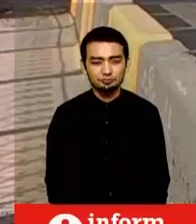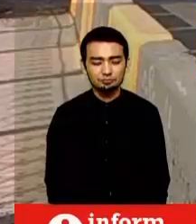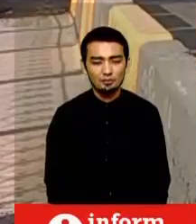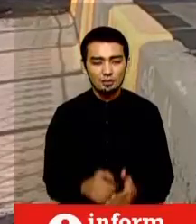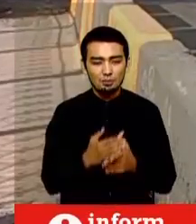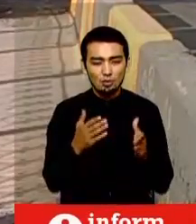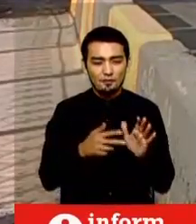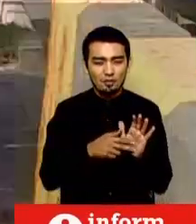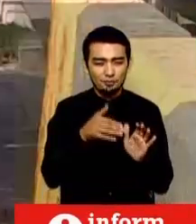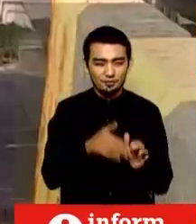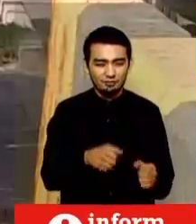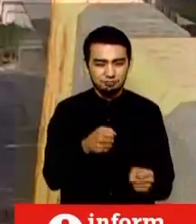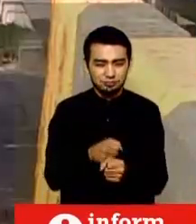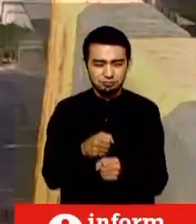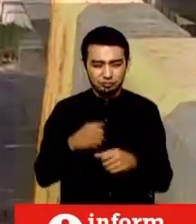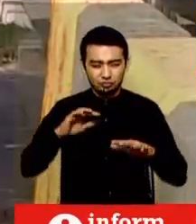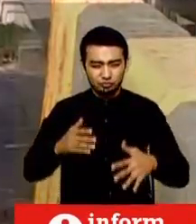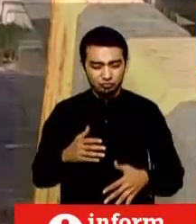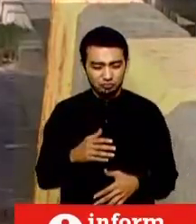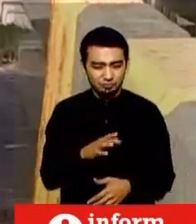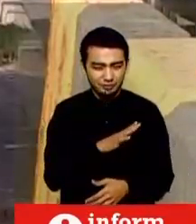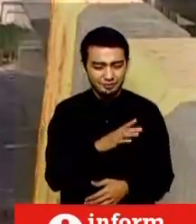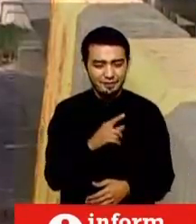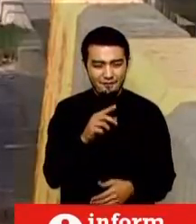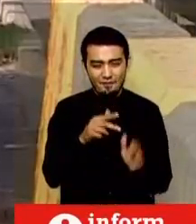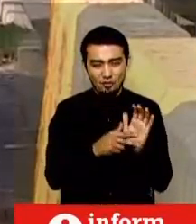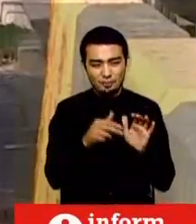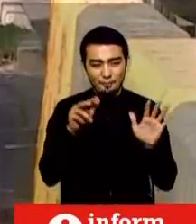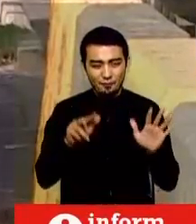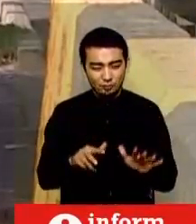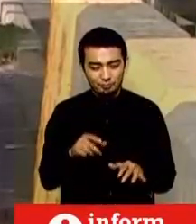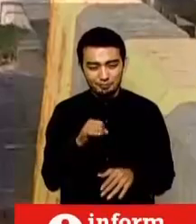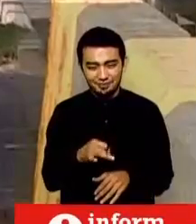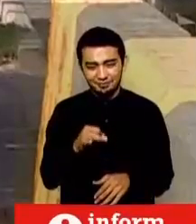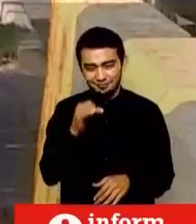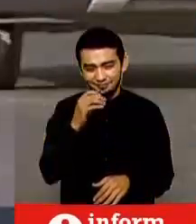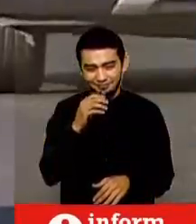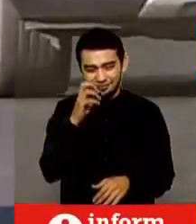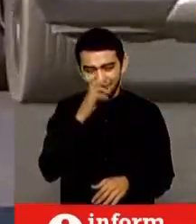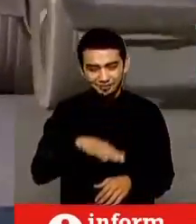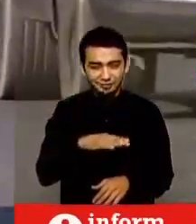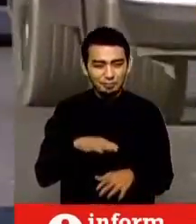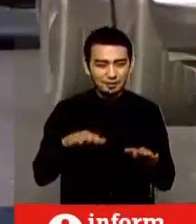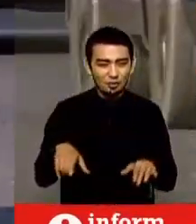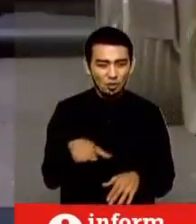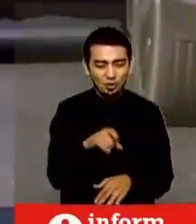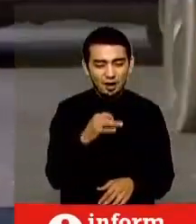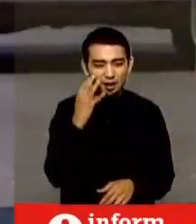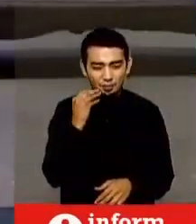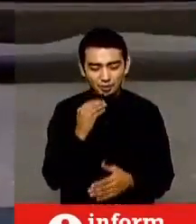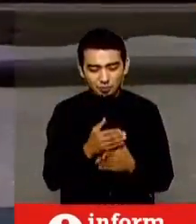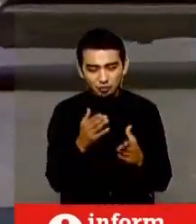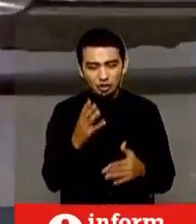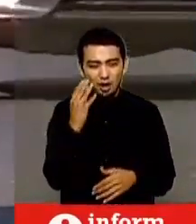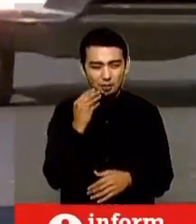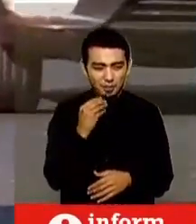Больше 8 тысяч дорожно-транспортных происшествий произошло за 8 месяцев на дорогах страны. Больше всего аварий зарегистрировали в Алматы,